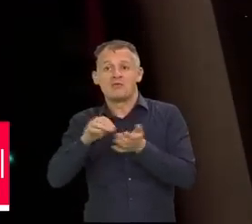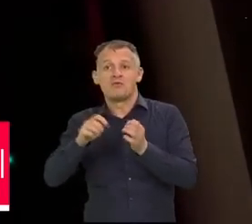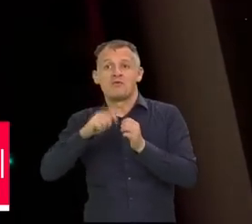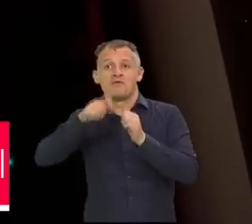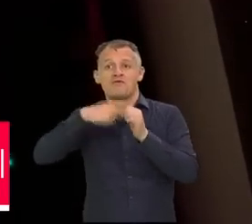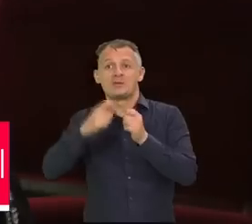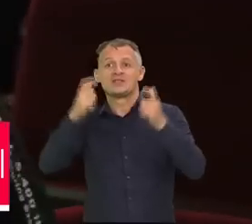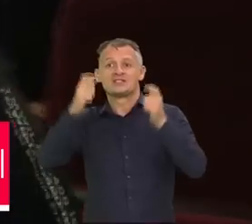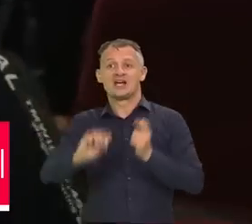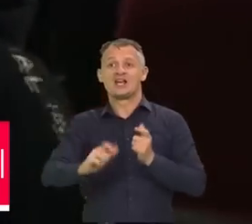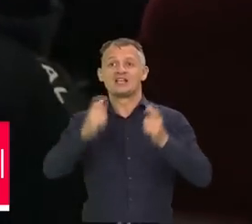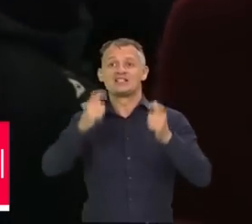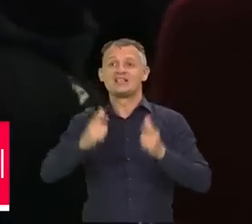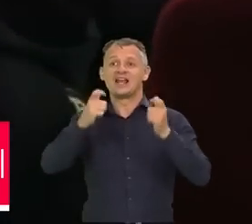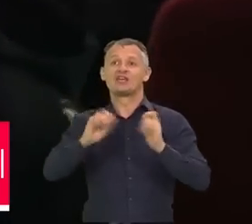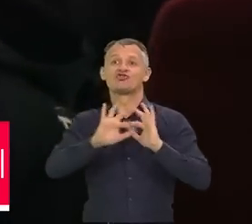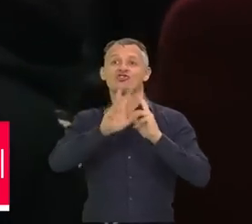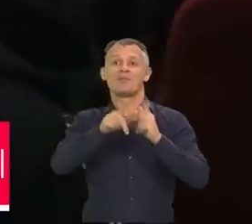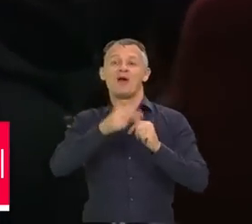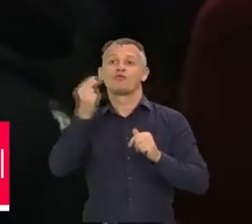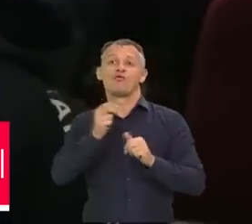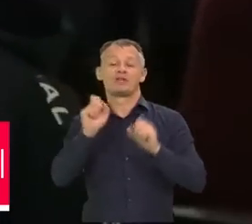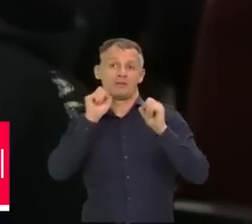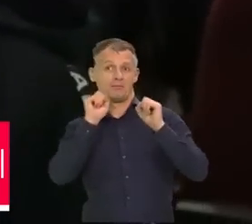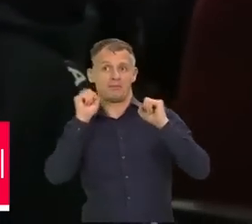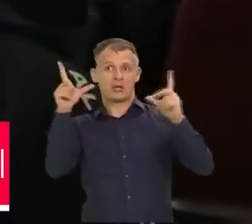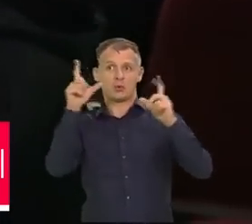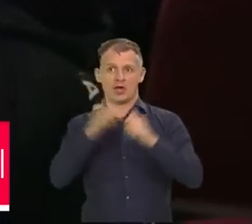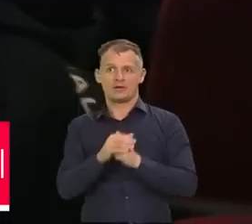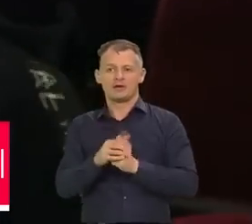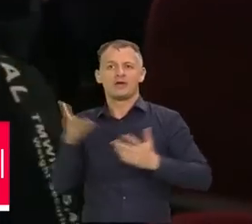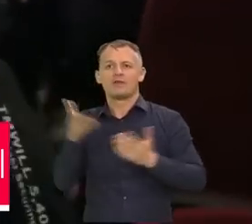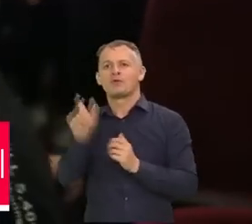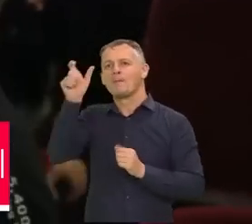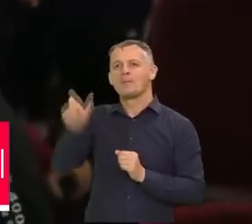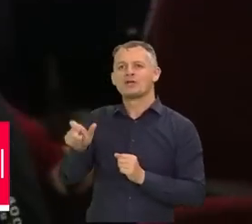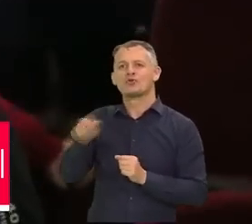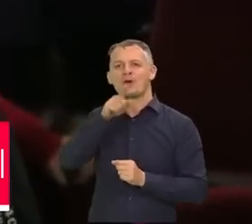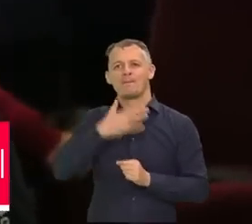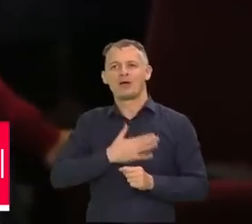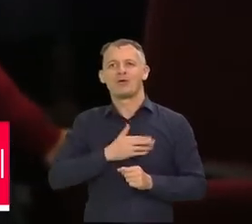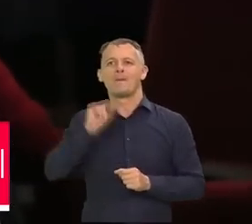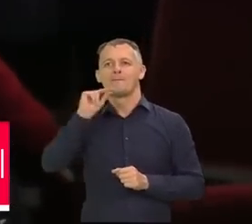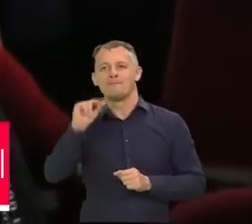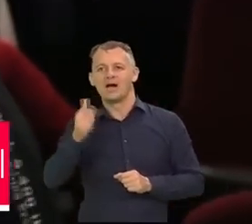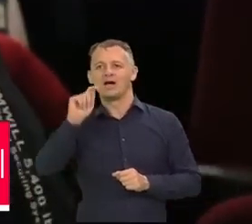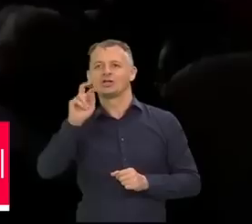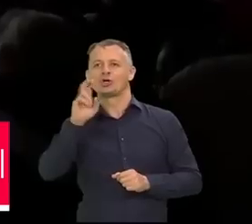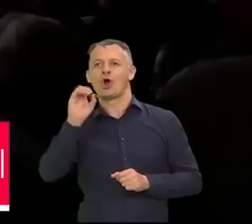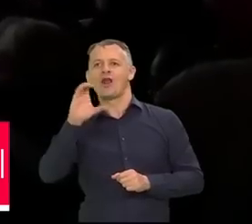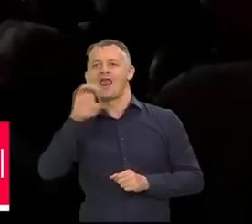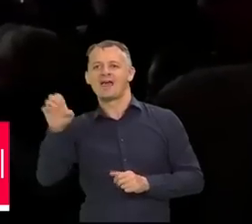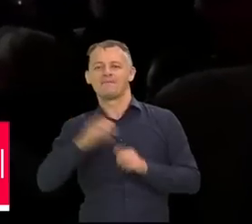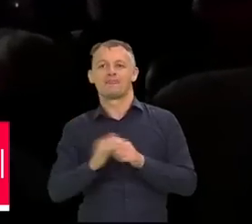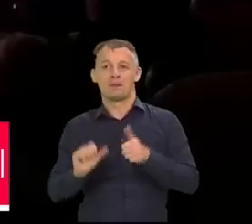de cinematograf. A fost foarte minunat. Care a fost personajul tău preferat? Patrocle. Patrocle.